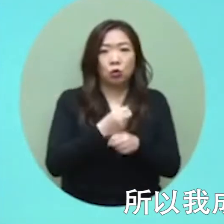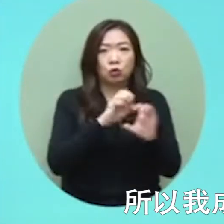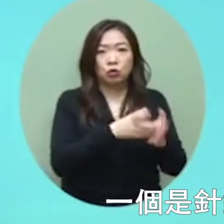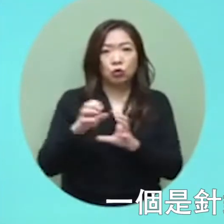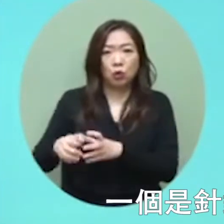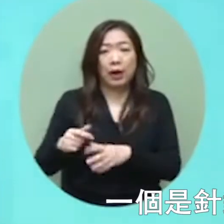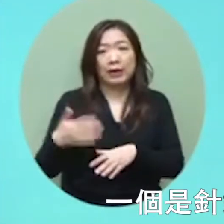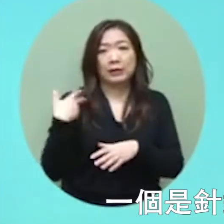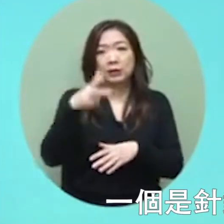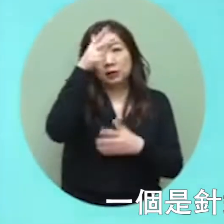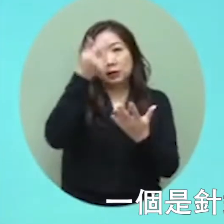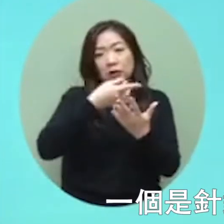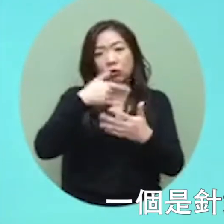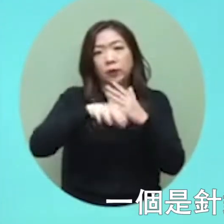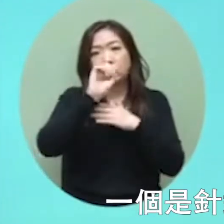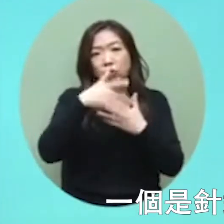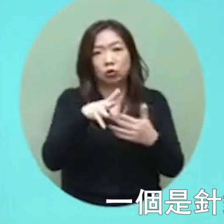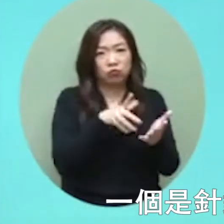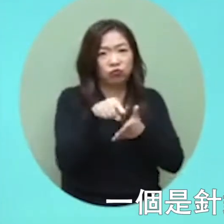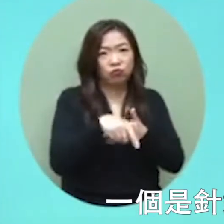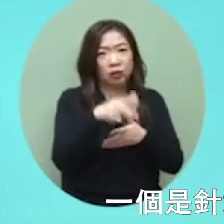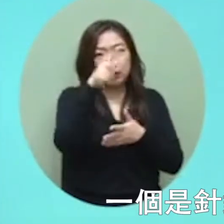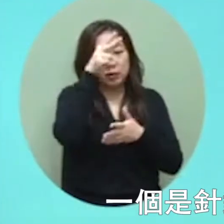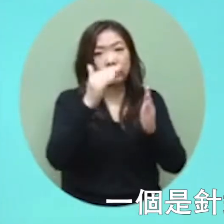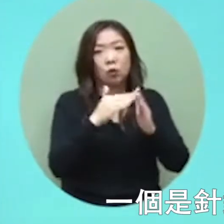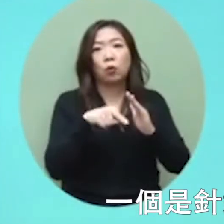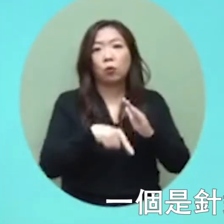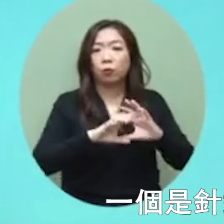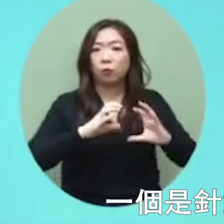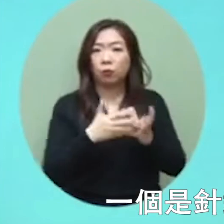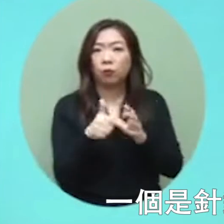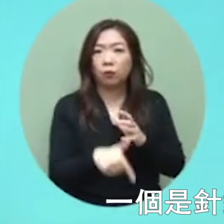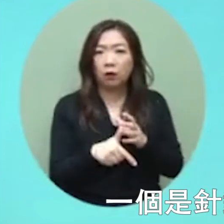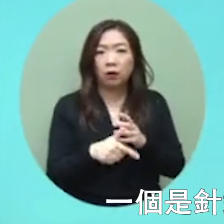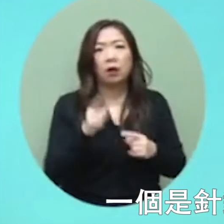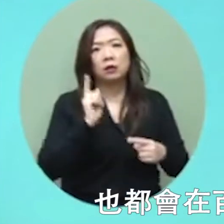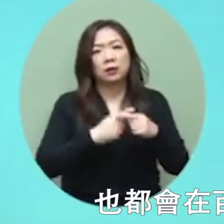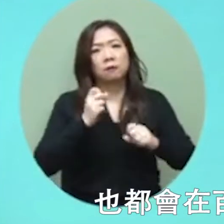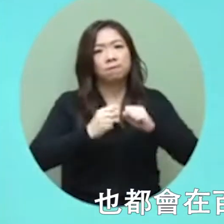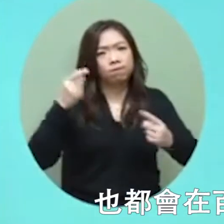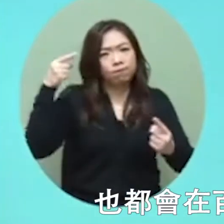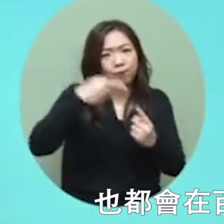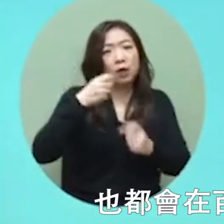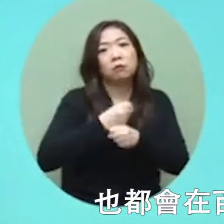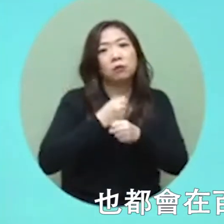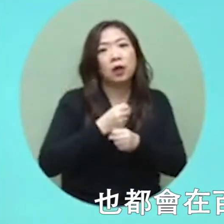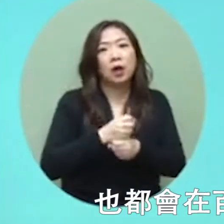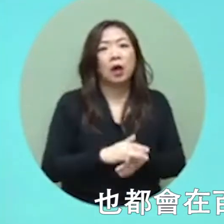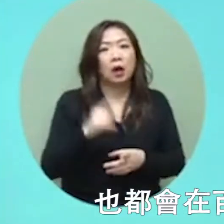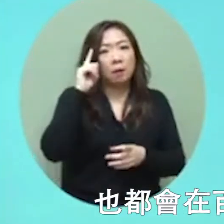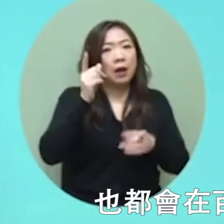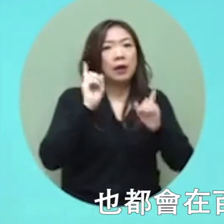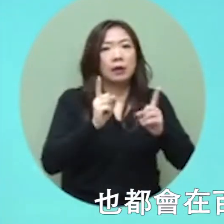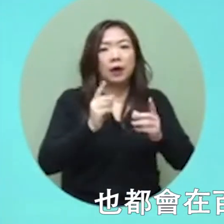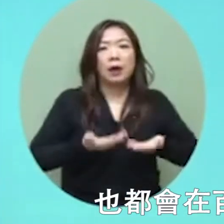經提了一個是針對公營房屋的，這個組是以行動為目標的，亦都在100日去